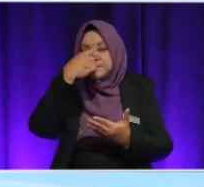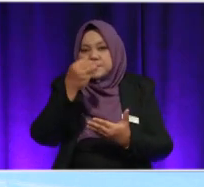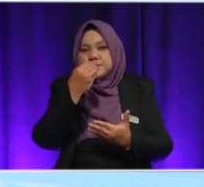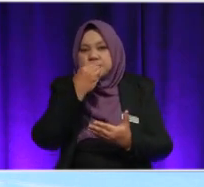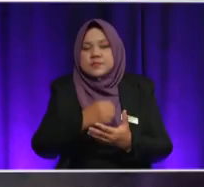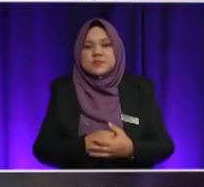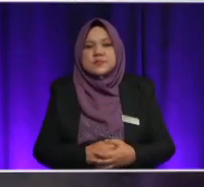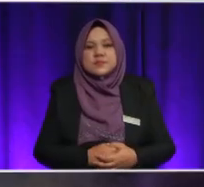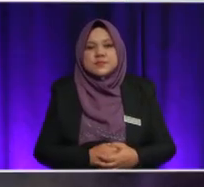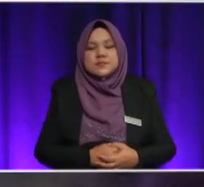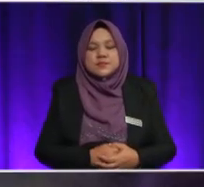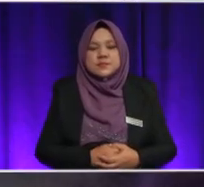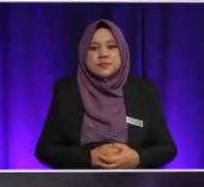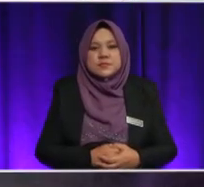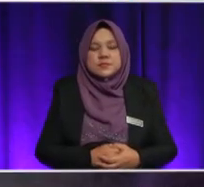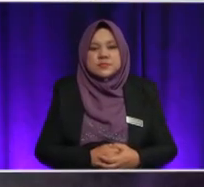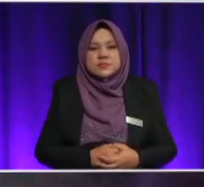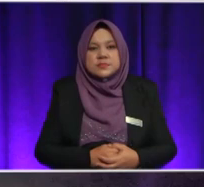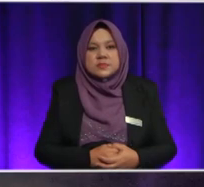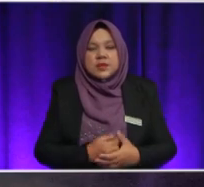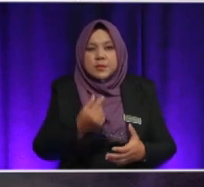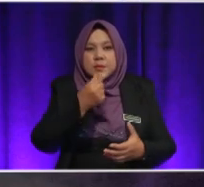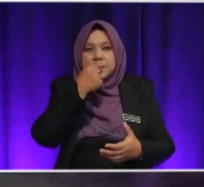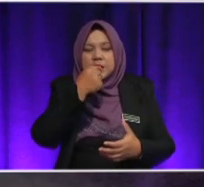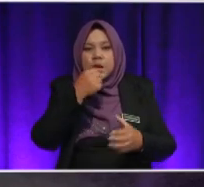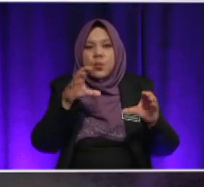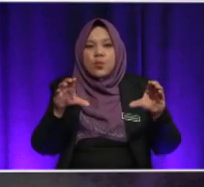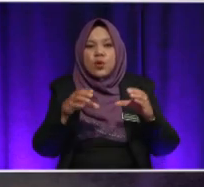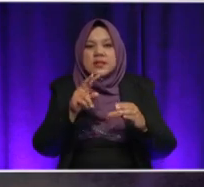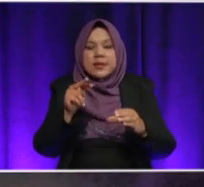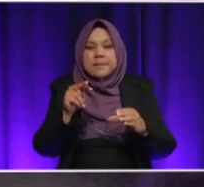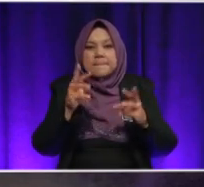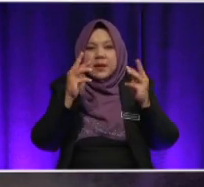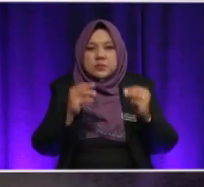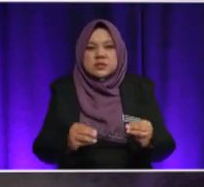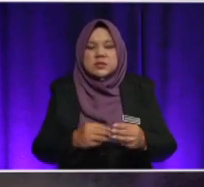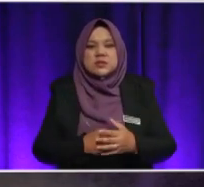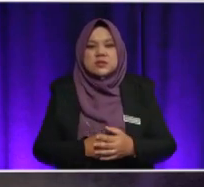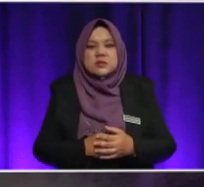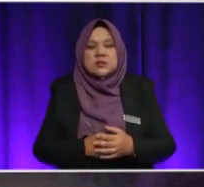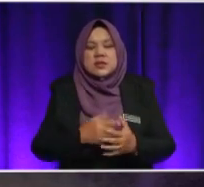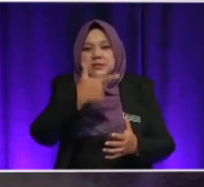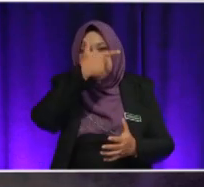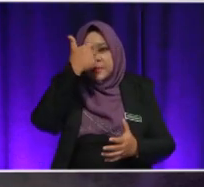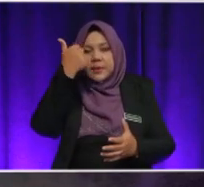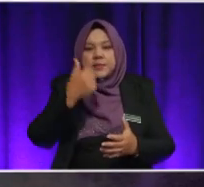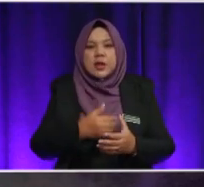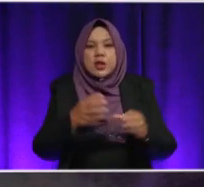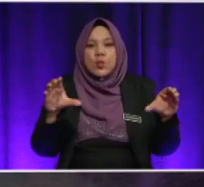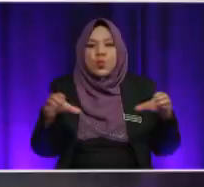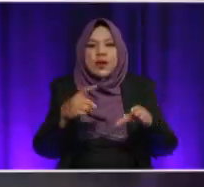dalam bentuk semut Jadi maksudnya yang dalam itu adalah buatan manusia karena ia dihasilkan di